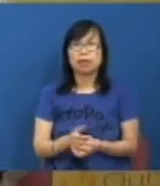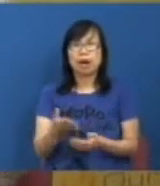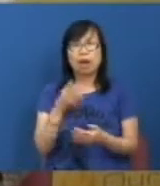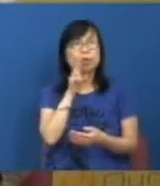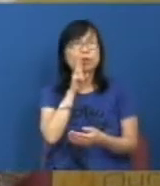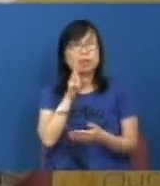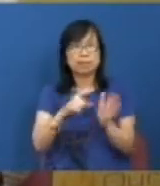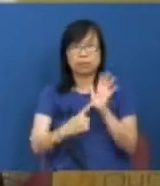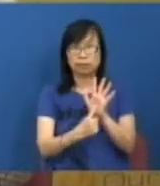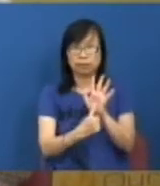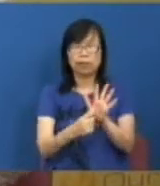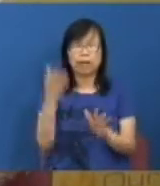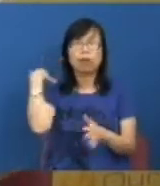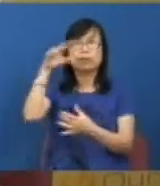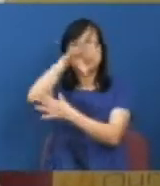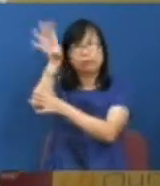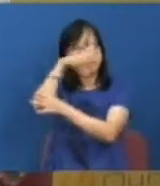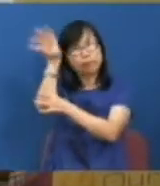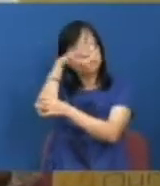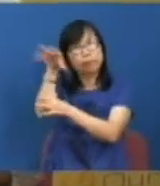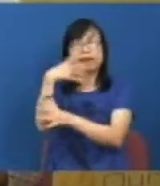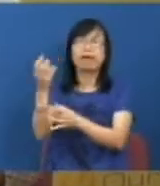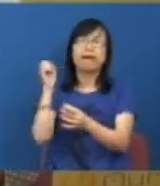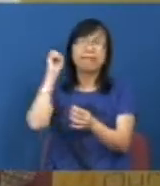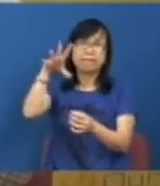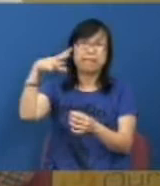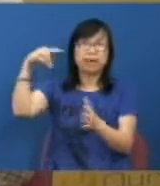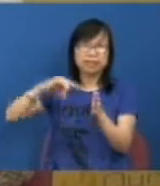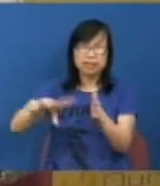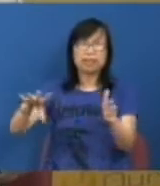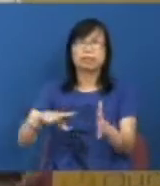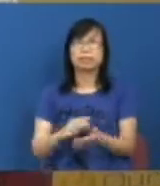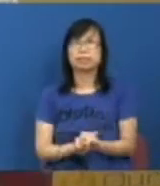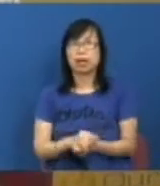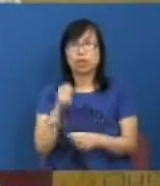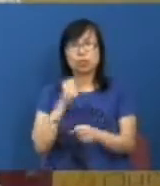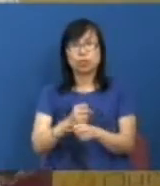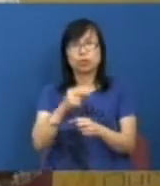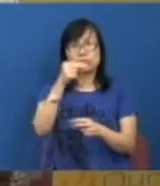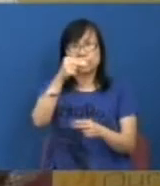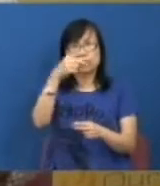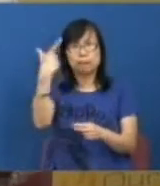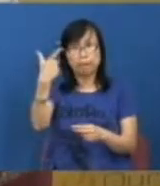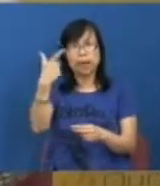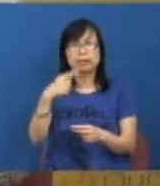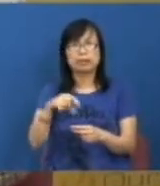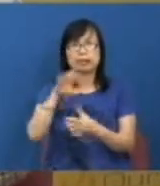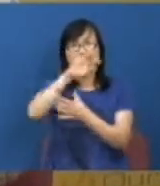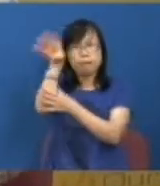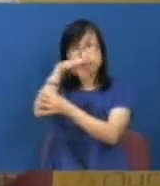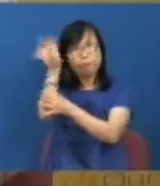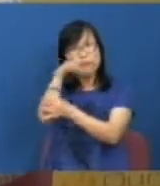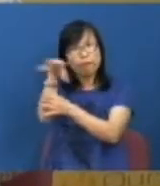似話呢個風力發電係嘛喺我哋清水灣牛尾海，咁我話整78支嘅風力發電啦